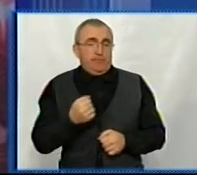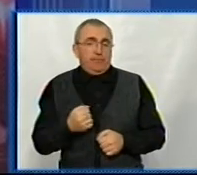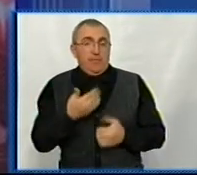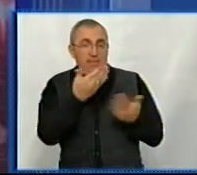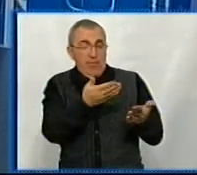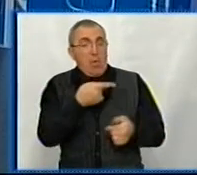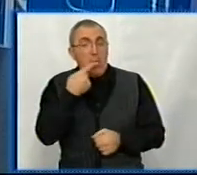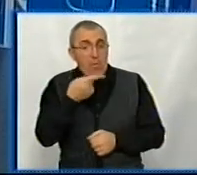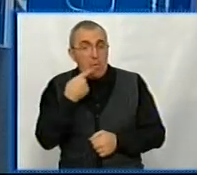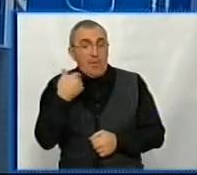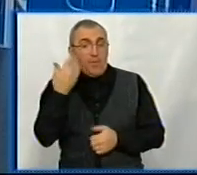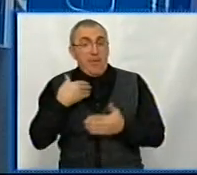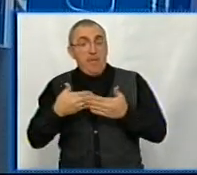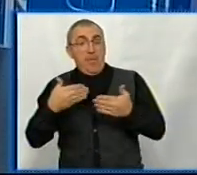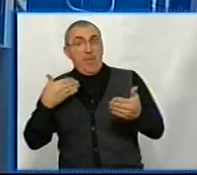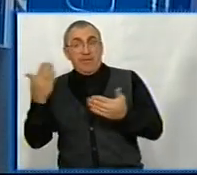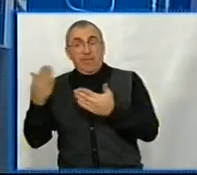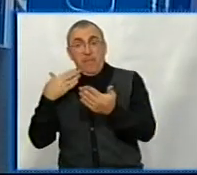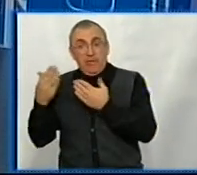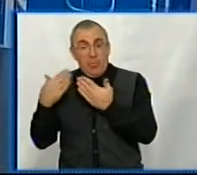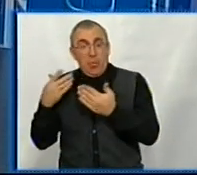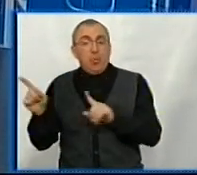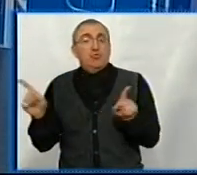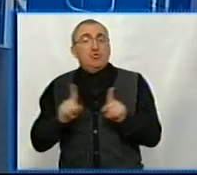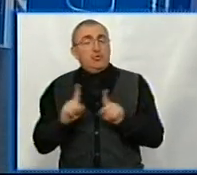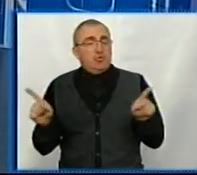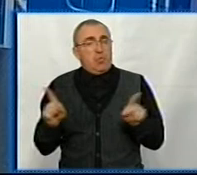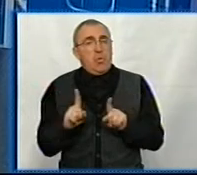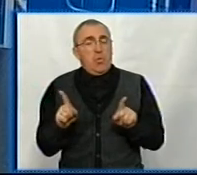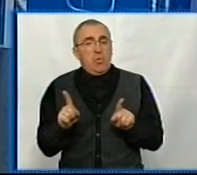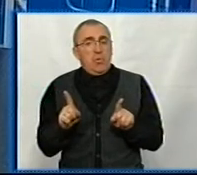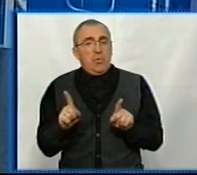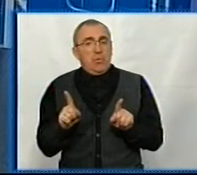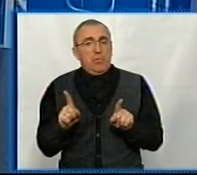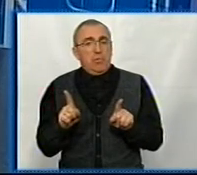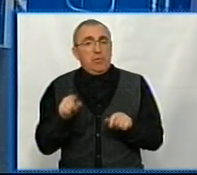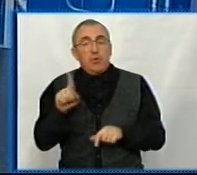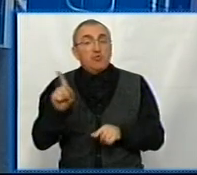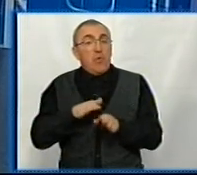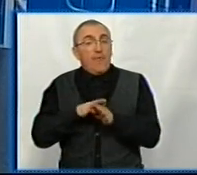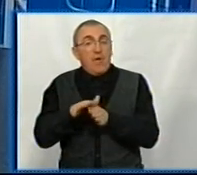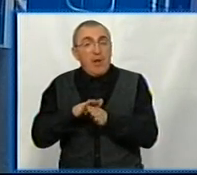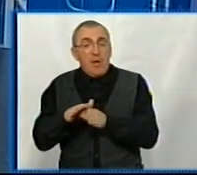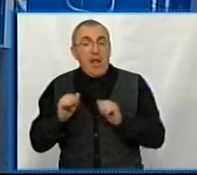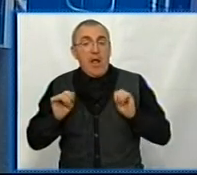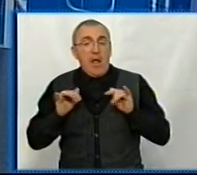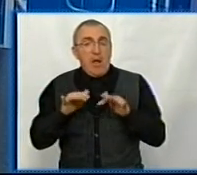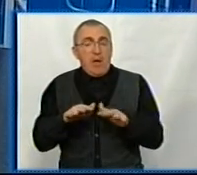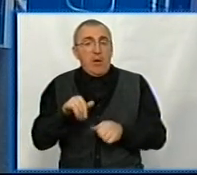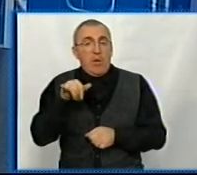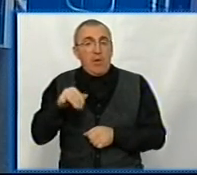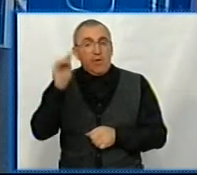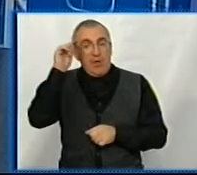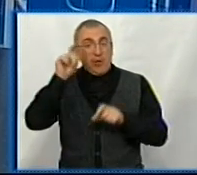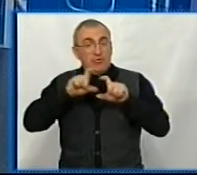ви говорили, коли ми попередньо з вами спілкувалися, що те, що відбувається акція в